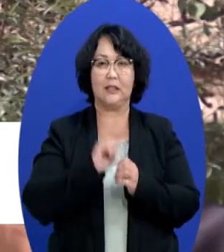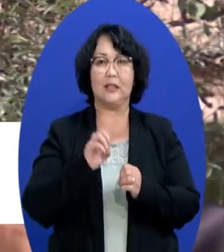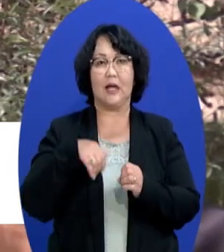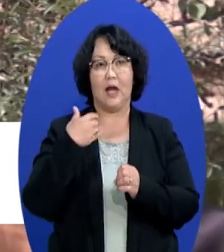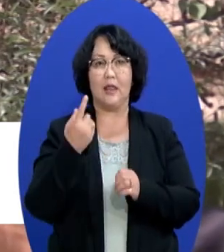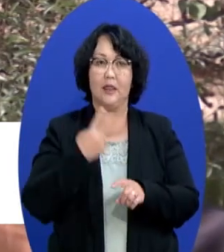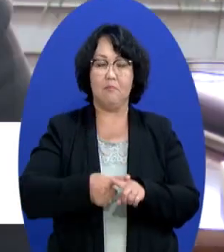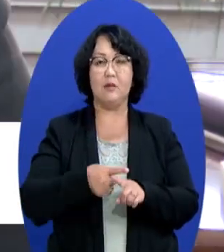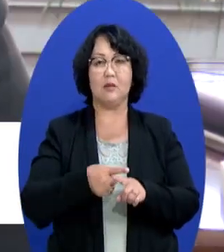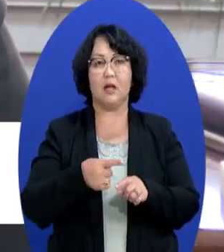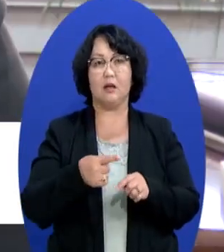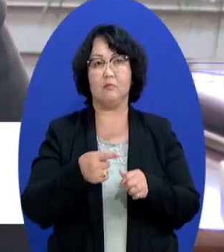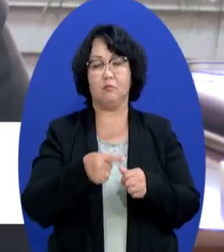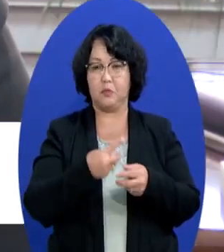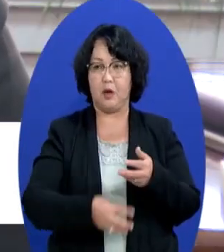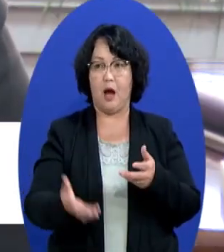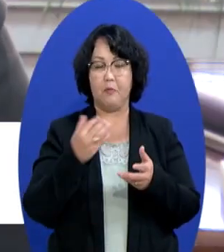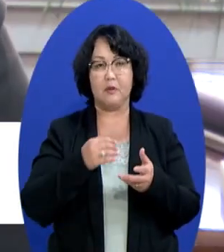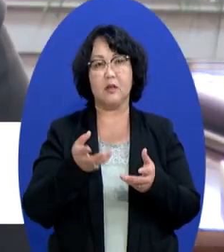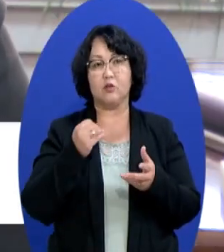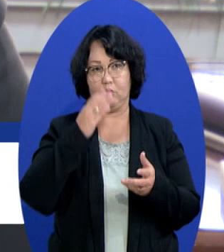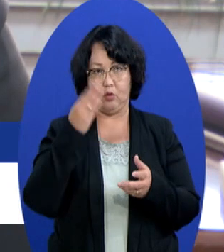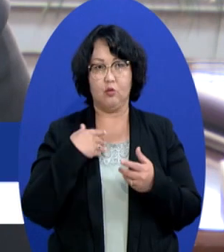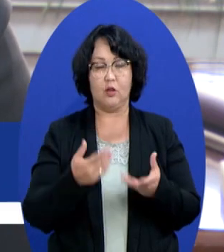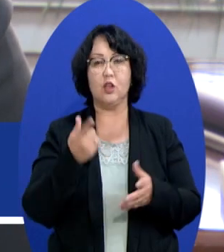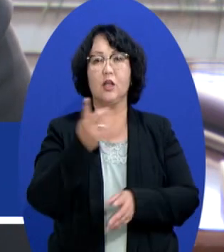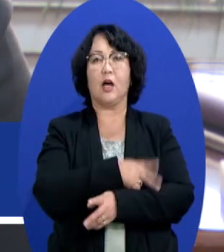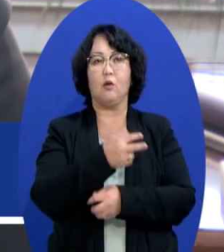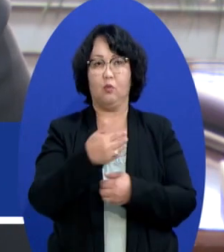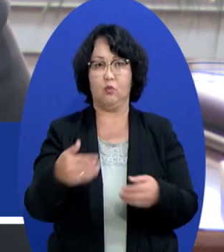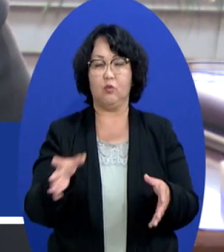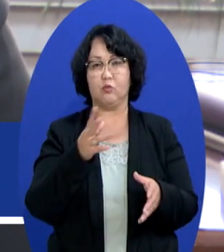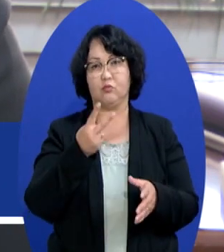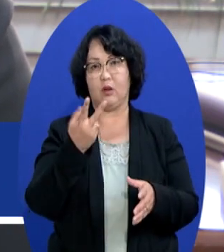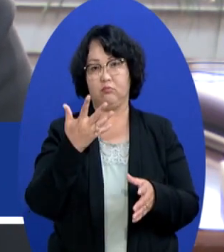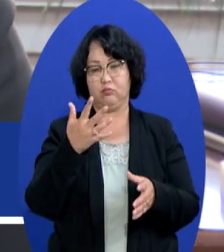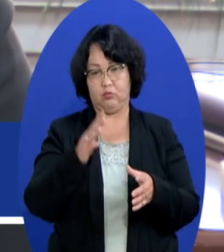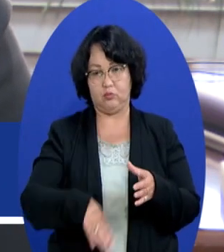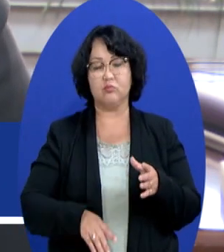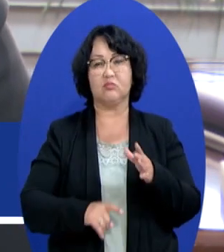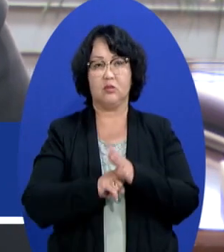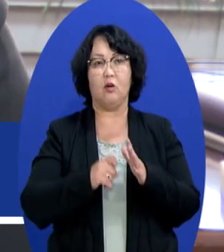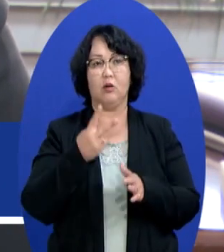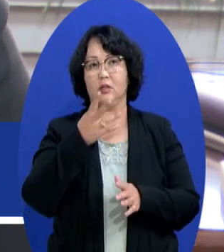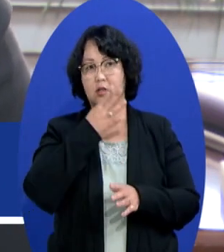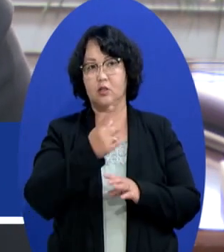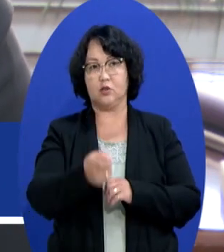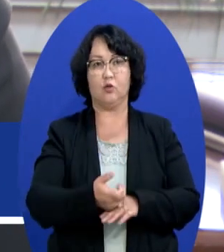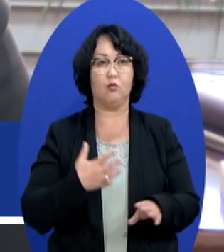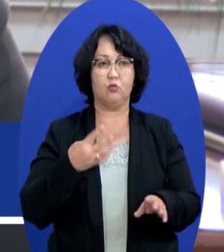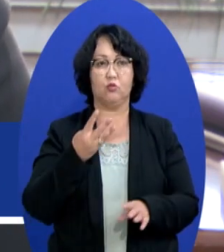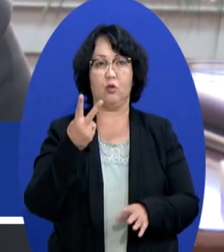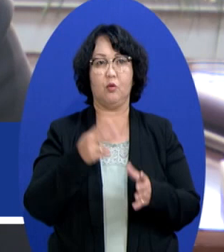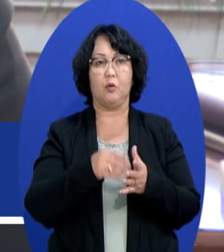эсэлт 48 байх гэдэг шийдэв. Одоо нэг бүлэгт хүүхдийн тоо бол өөрөө хязгаарлалттай байгаа хэдий ч 2 настай өнгөрсөн жил бол 42,000 орчим